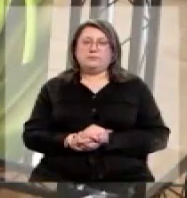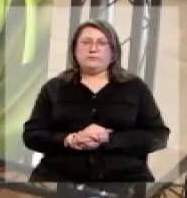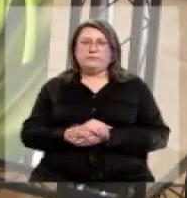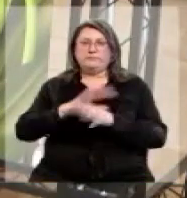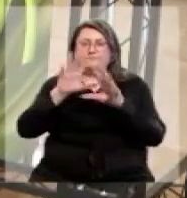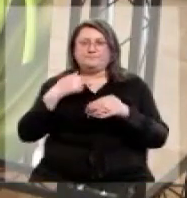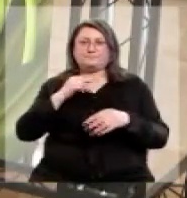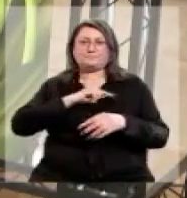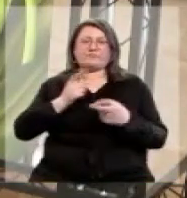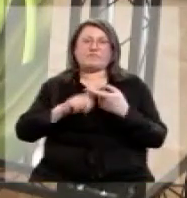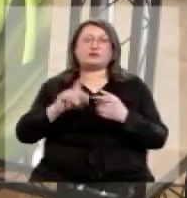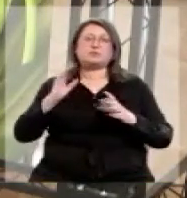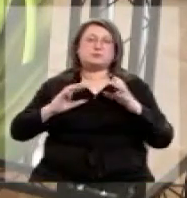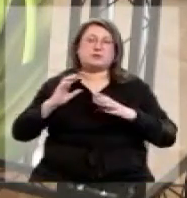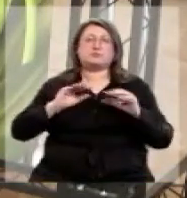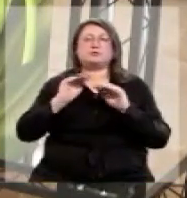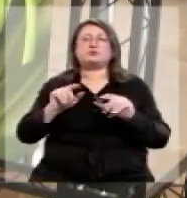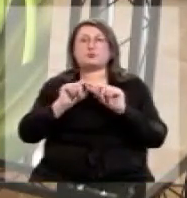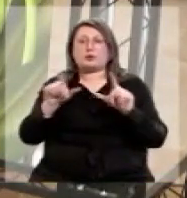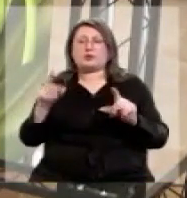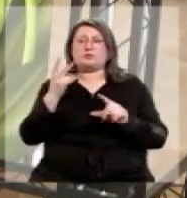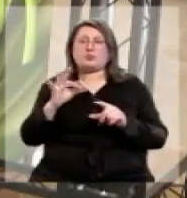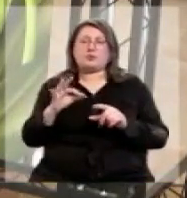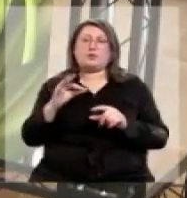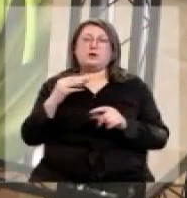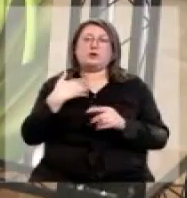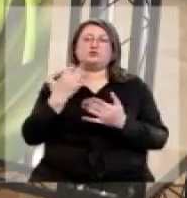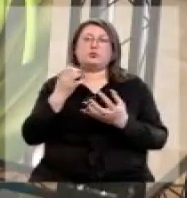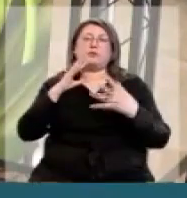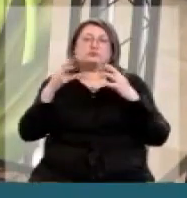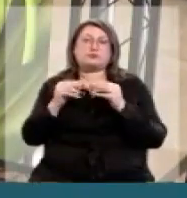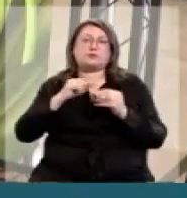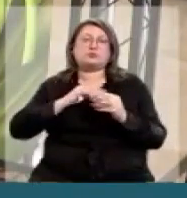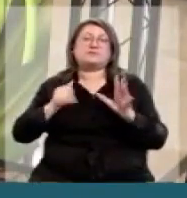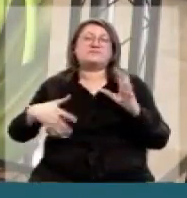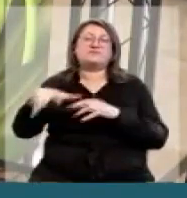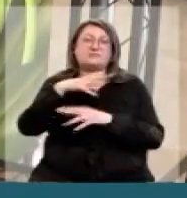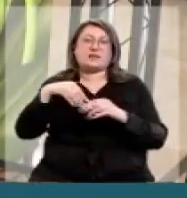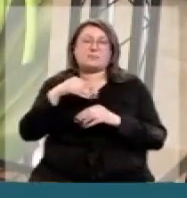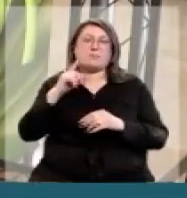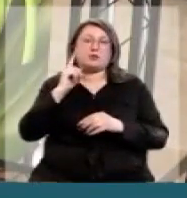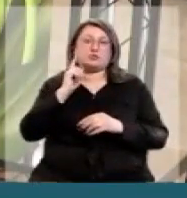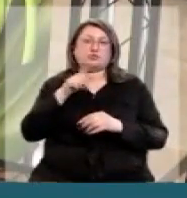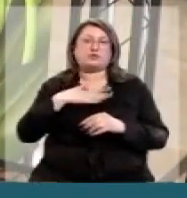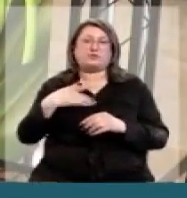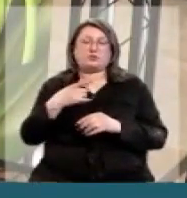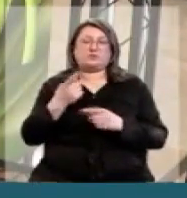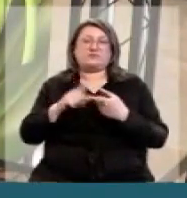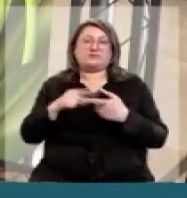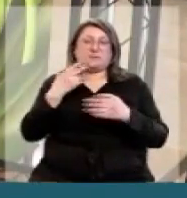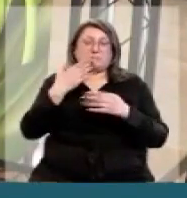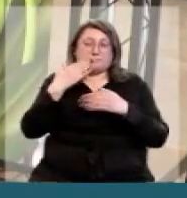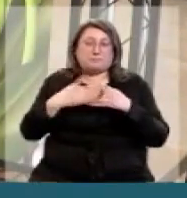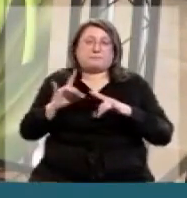барлығы шараларымыз студенттермен, мектеп оқушыларымен байланысты. Дегенмен бұл шектеу емес. Біз өңіріміздің барлық жастарымен тығыз